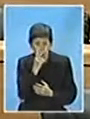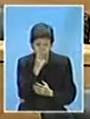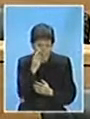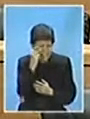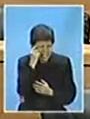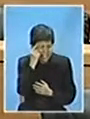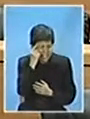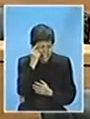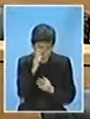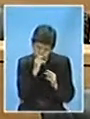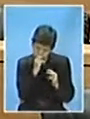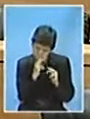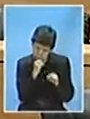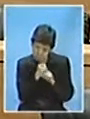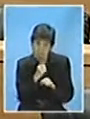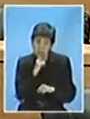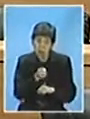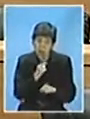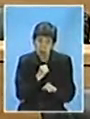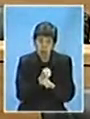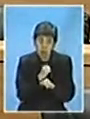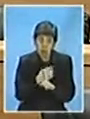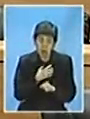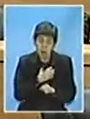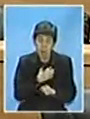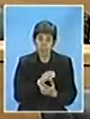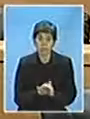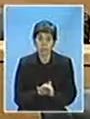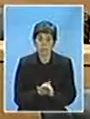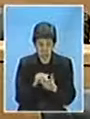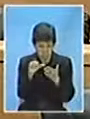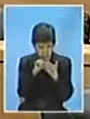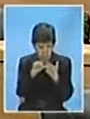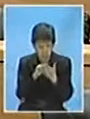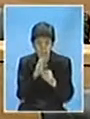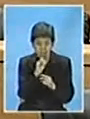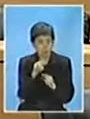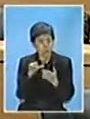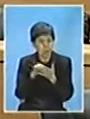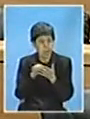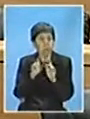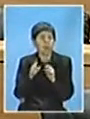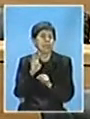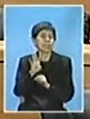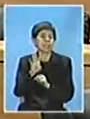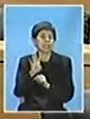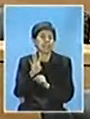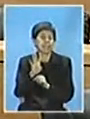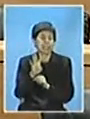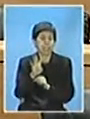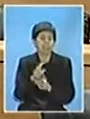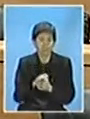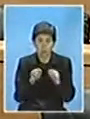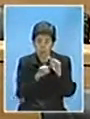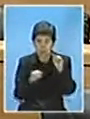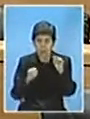ครับแต่ท่านยังยืนยันว่าท่านอยากจะยืนยันไว้เนี่ยท่านต้องไปแก้ในมาตรานี้ในวงเล็บ4ด้วยในวรรค4ด้วยน